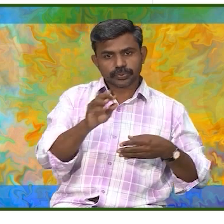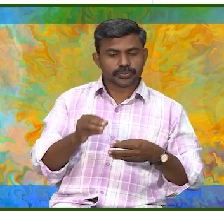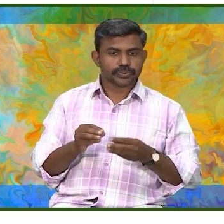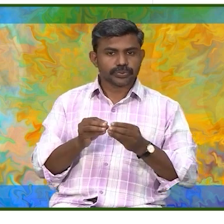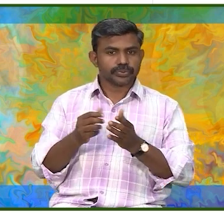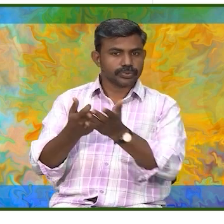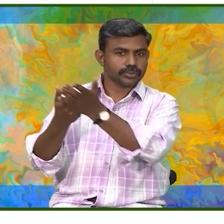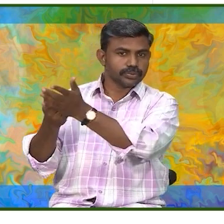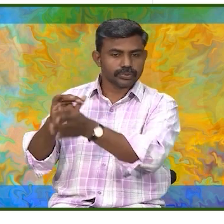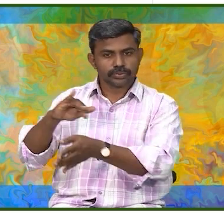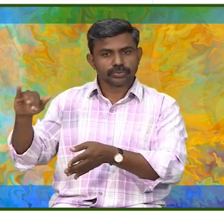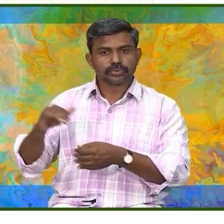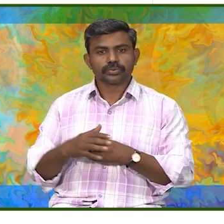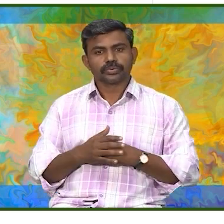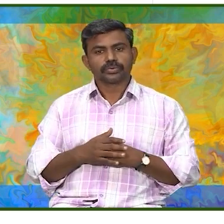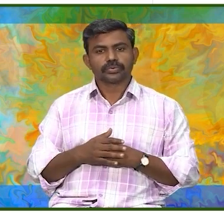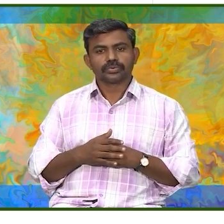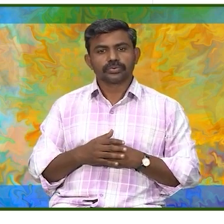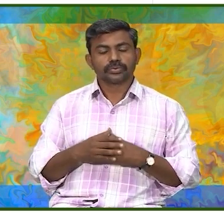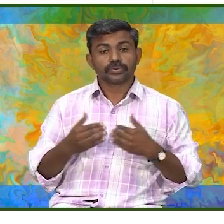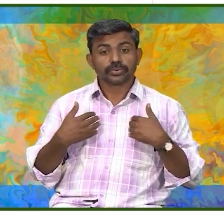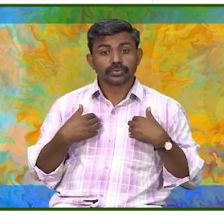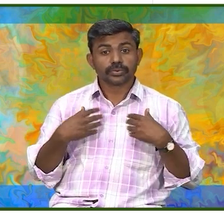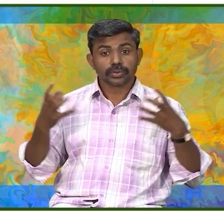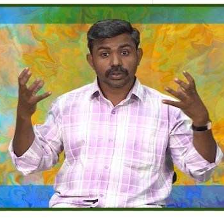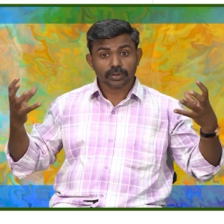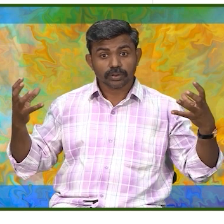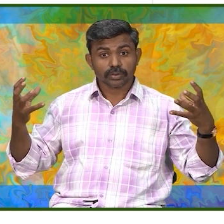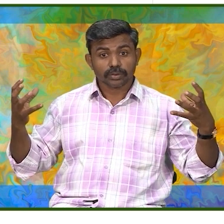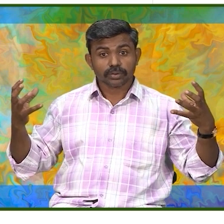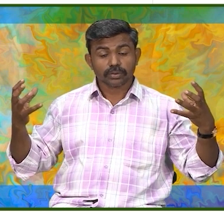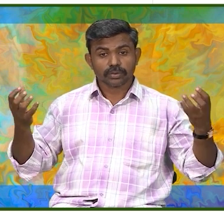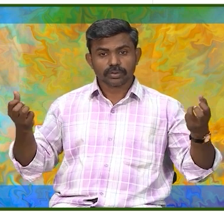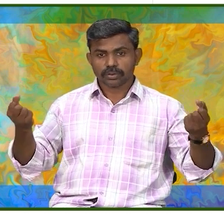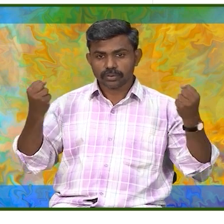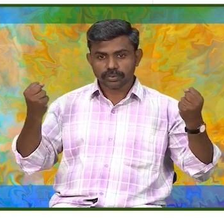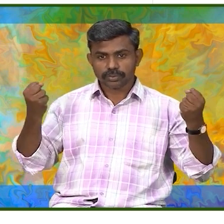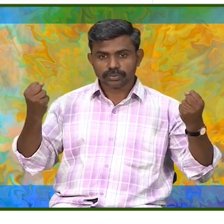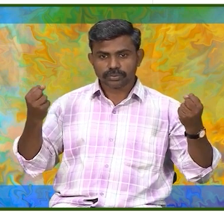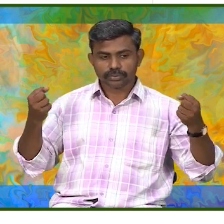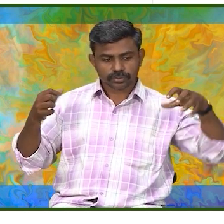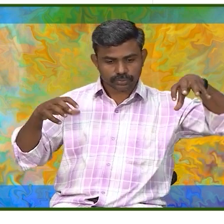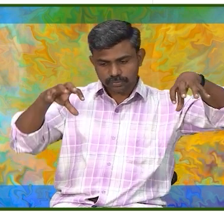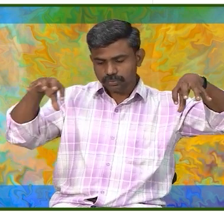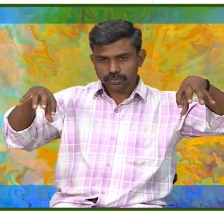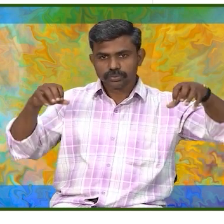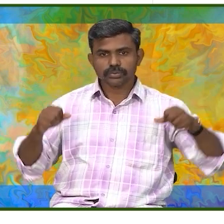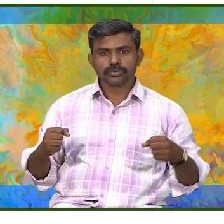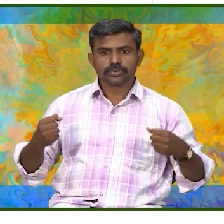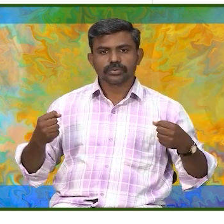பேர் போய் ரஷ்யா பக்கம் சேர்ந்துக்கிட்டாங்க. இந்த இரண்டு நாடுகளும் தங்களுக்குன்னு ஒரு இரண்டு அணிகளை அமைத்து